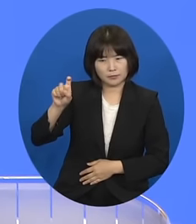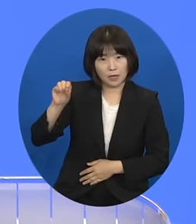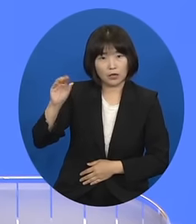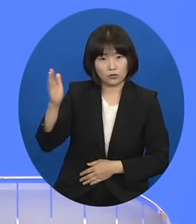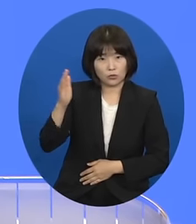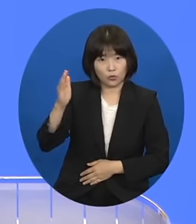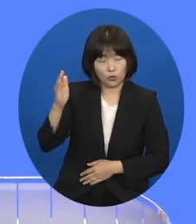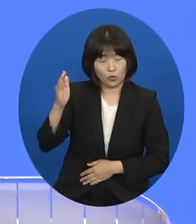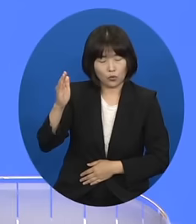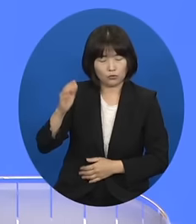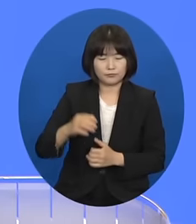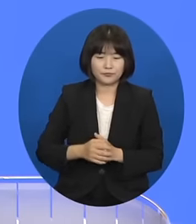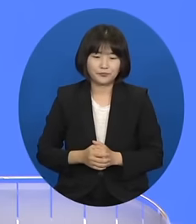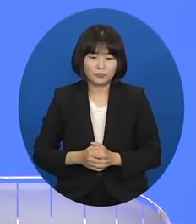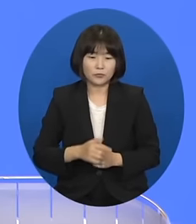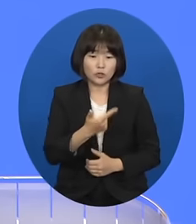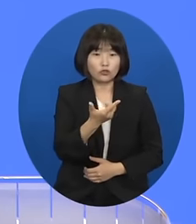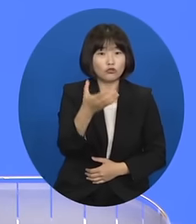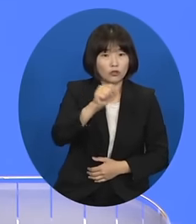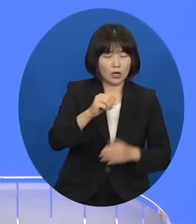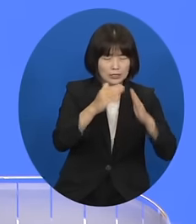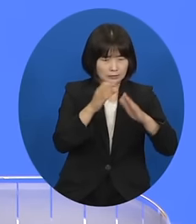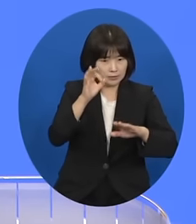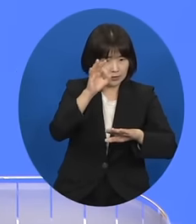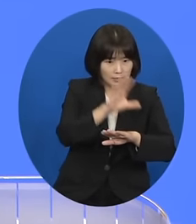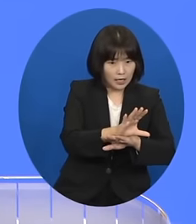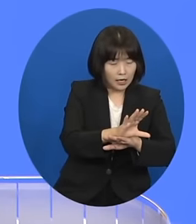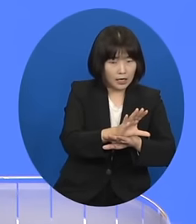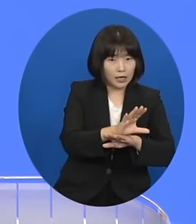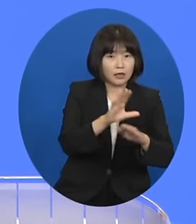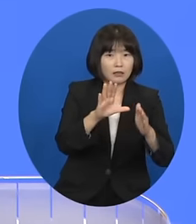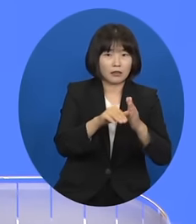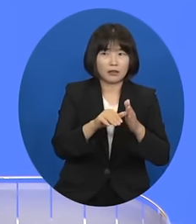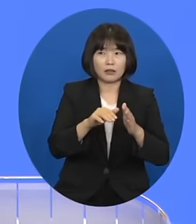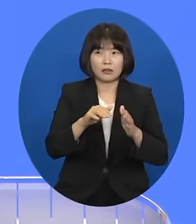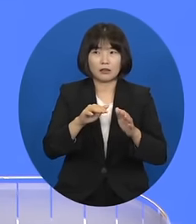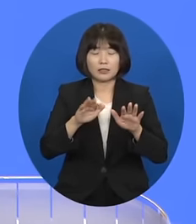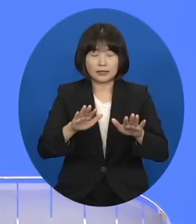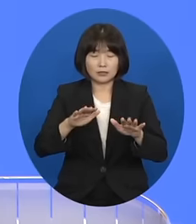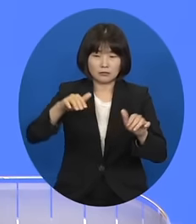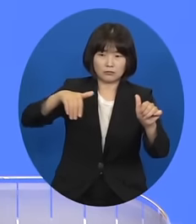6억이라고 하는 집을 산다고 쳤을 때 이 근방에서는 지금 6억 집 살 수 있는 데가 없습니다.